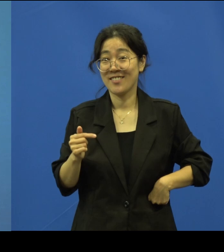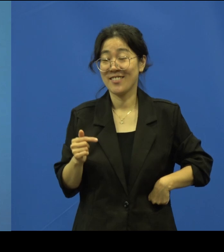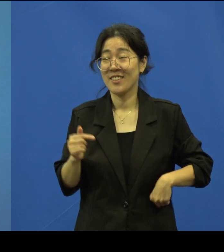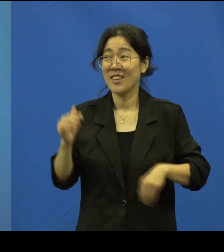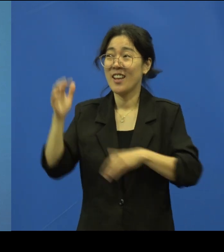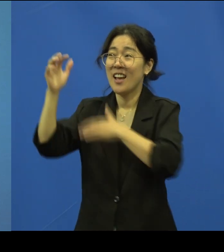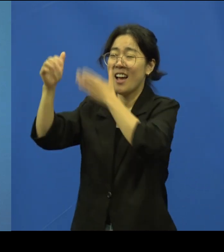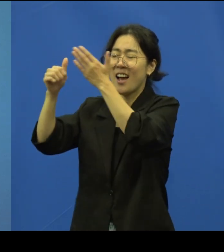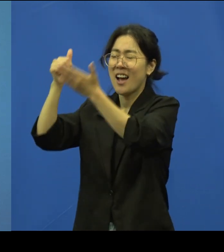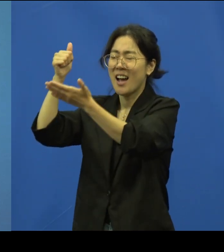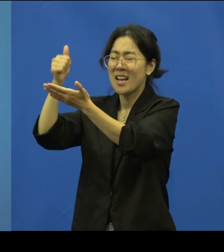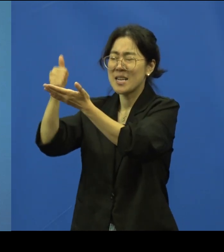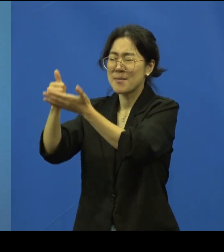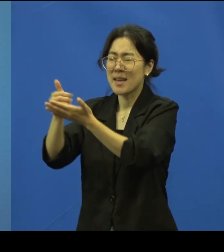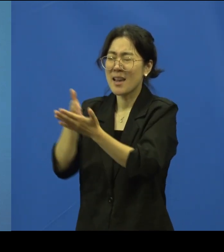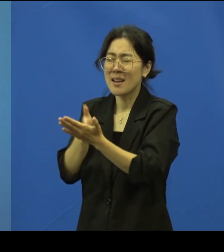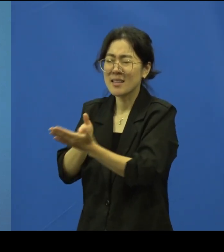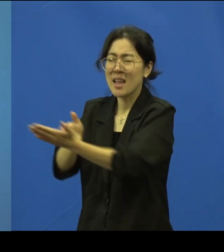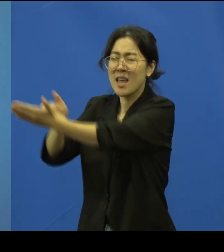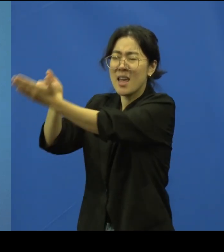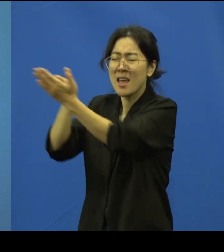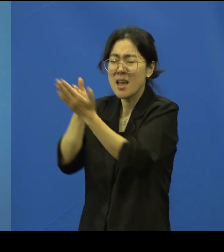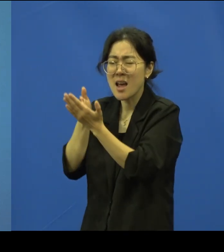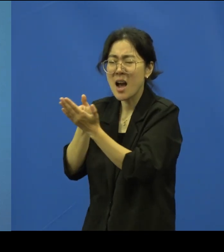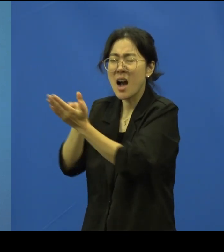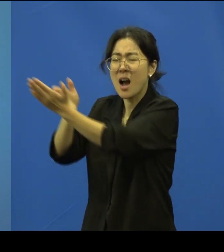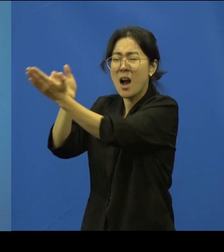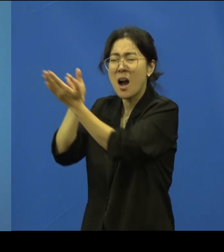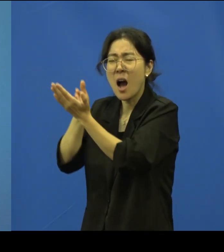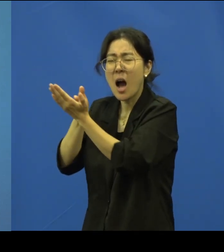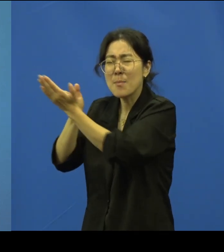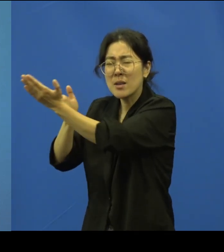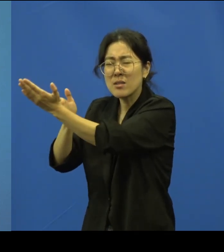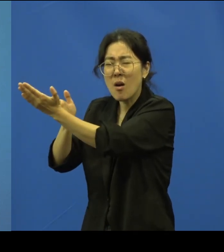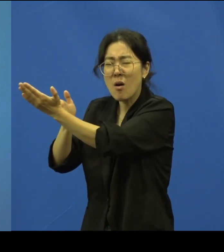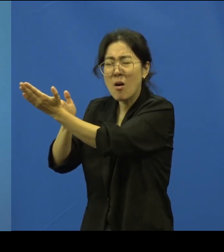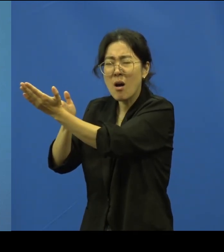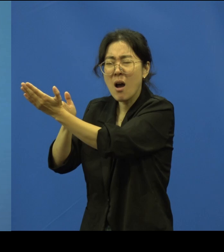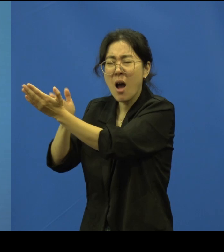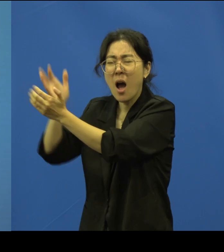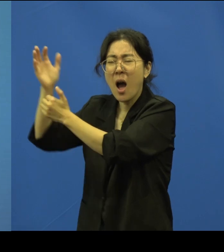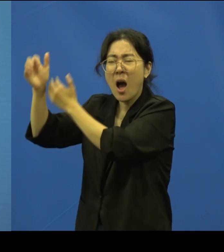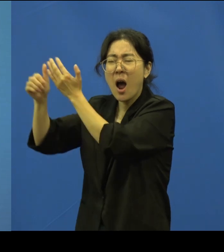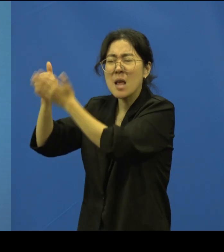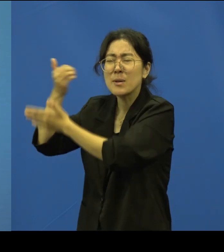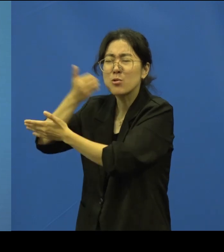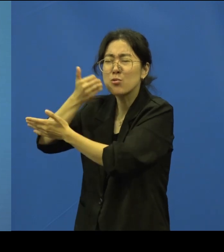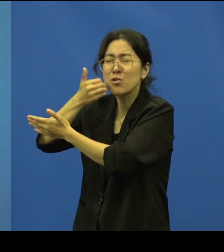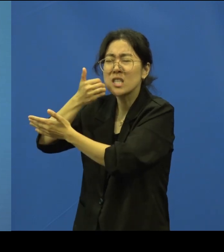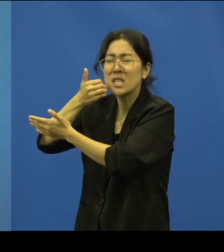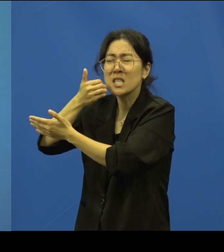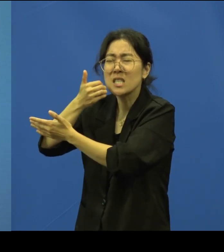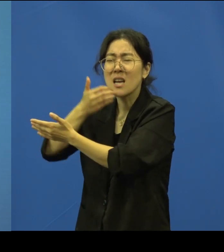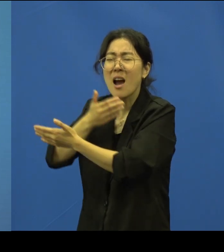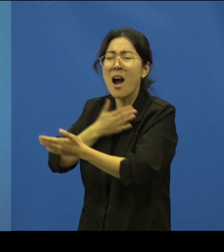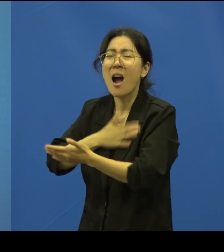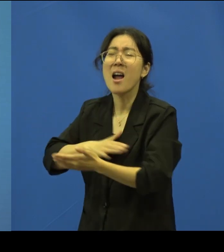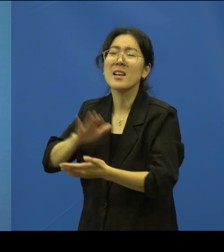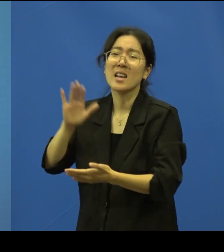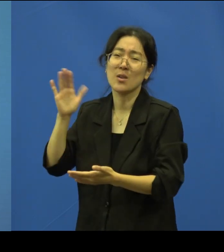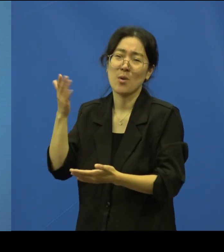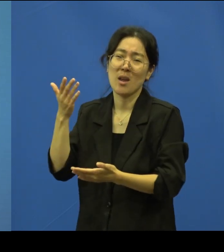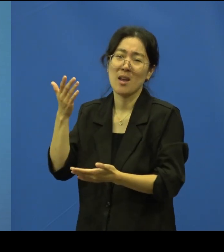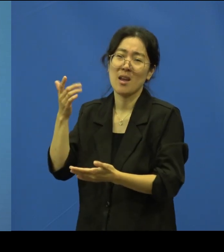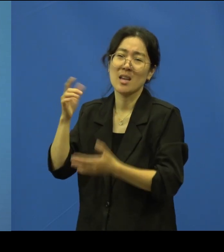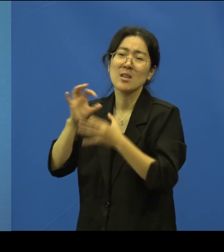알기 때문에 우리는 이 기도를 늘 하는 사람은 설사 내 뜻대로 응답되지 않아도